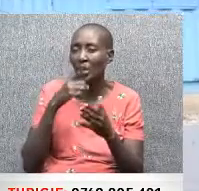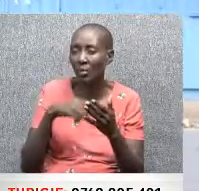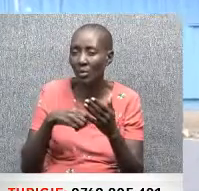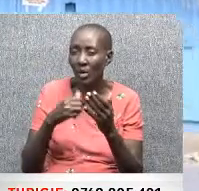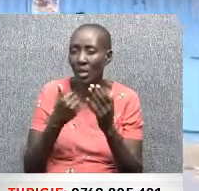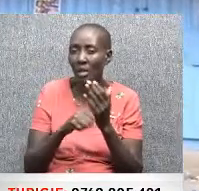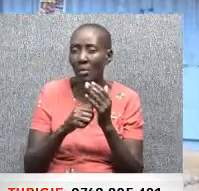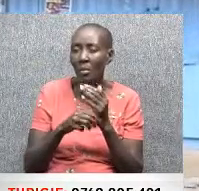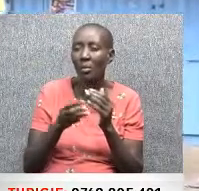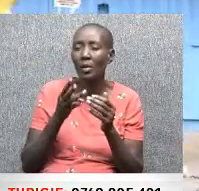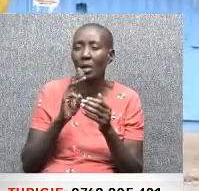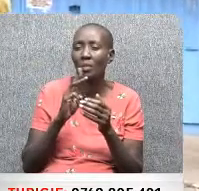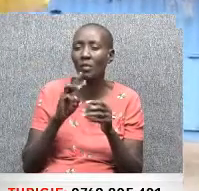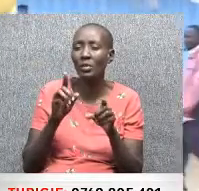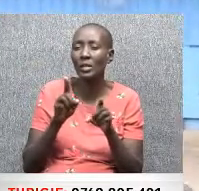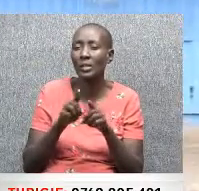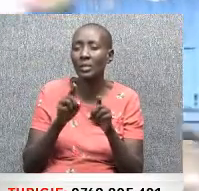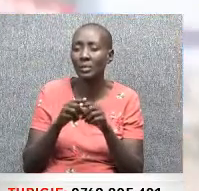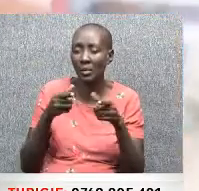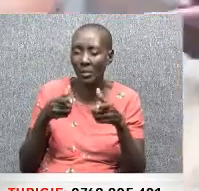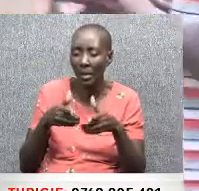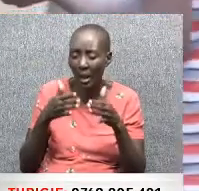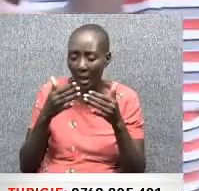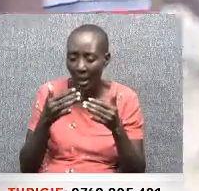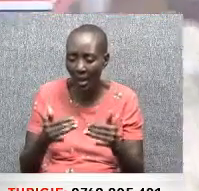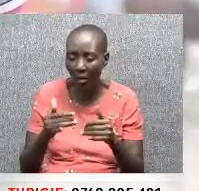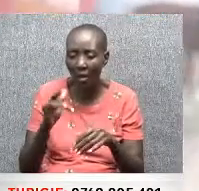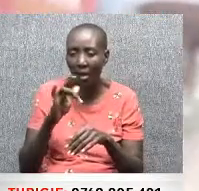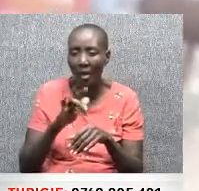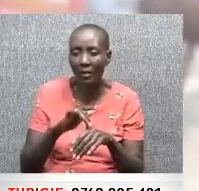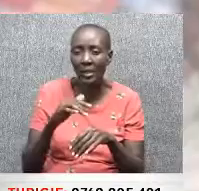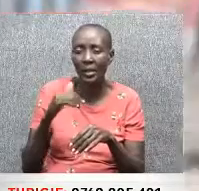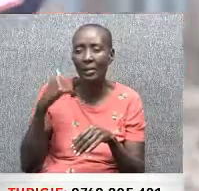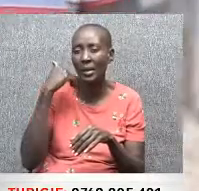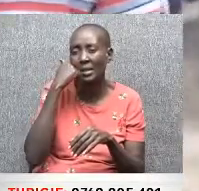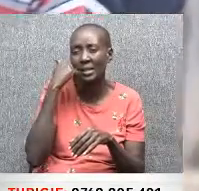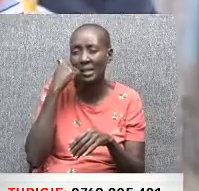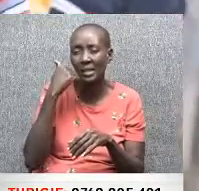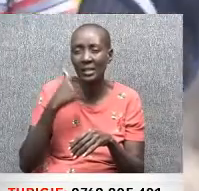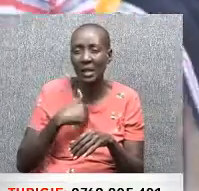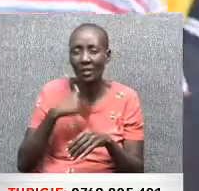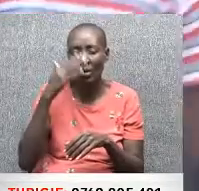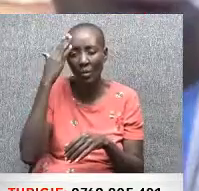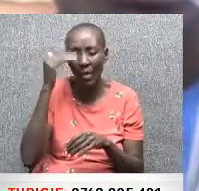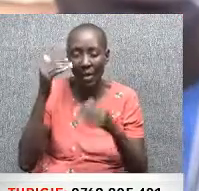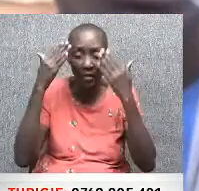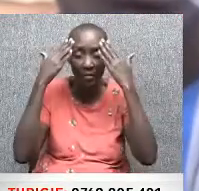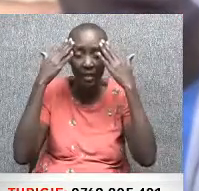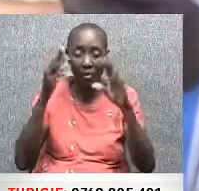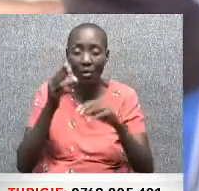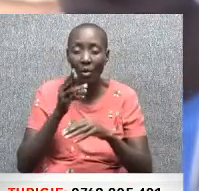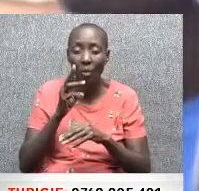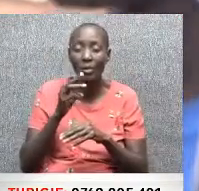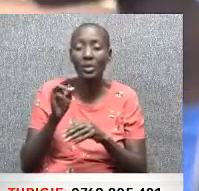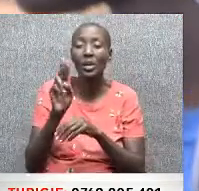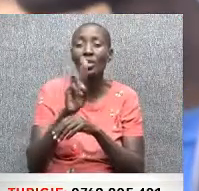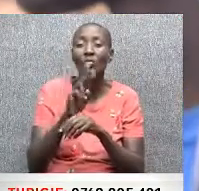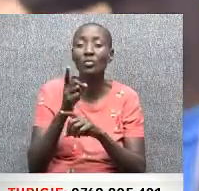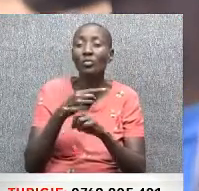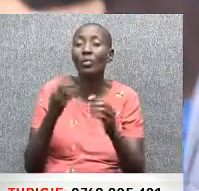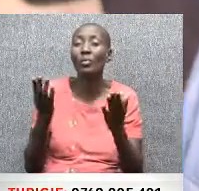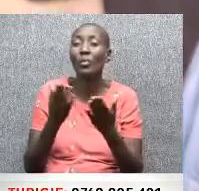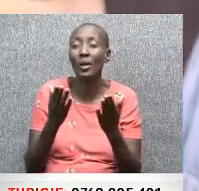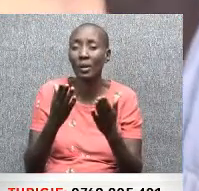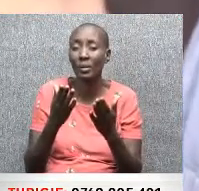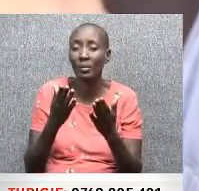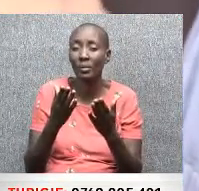athari kutokana na baadhi ya magonjwa, kwani maji wanayoyapata hawafahamu yanakotekwa. Ukosefu wa maji umetuadhiri kwa